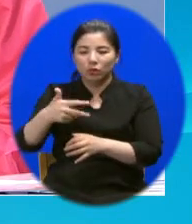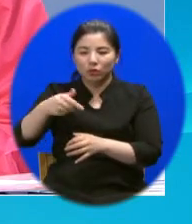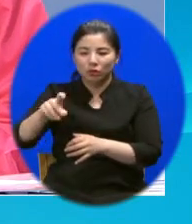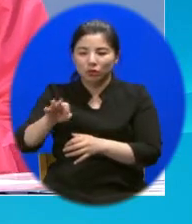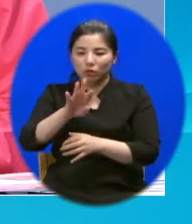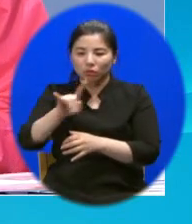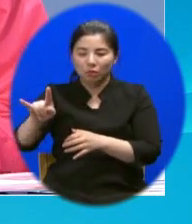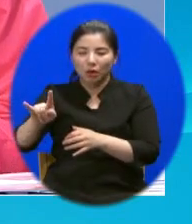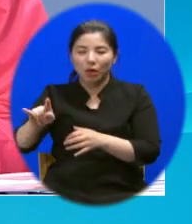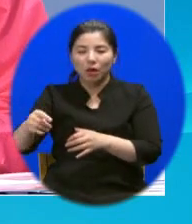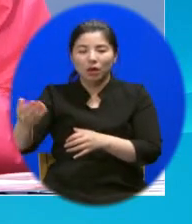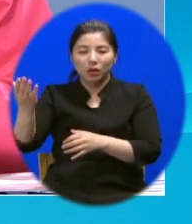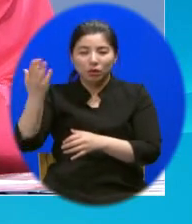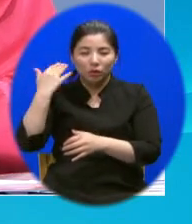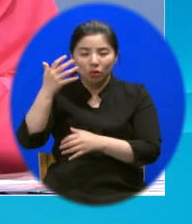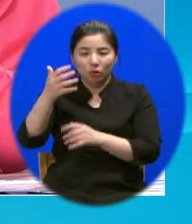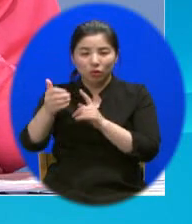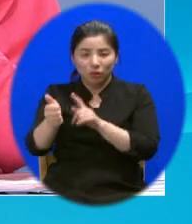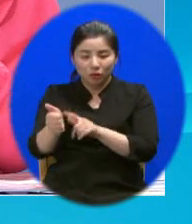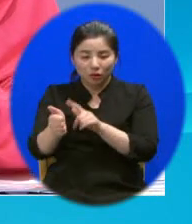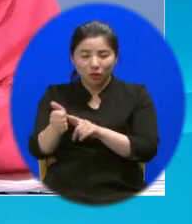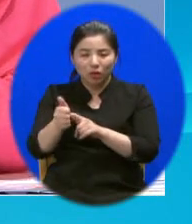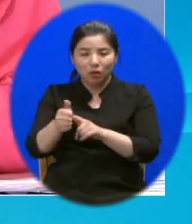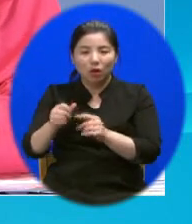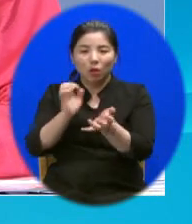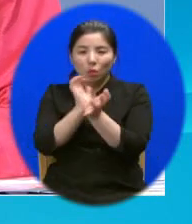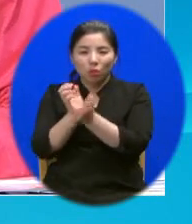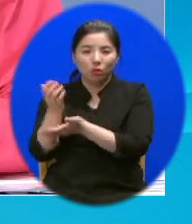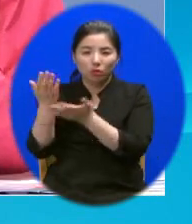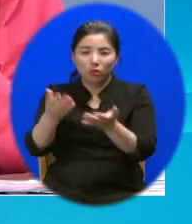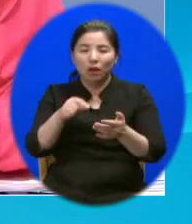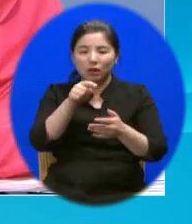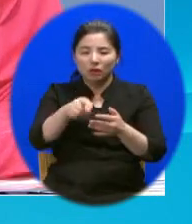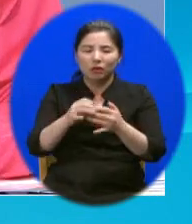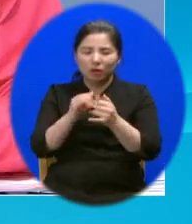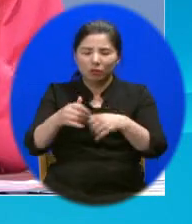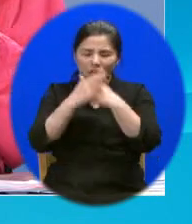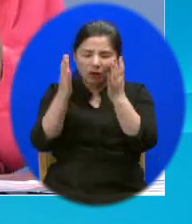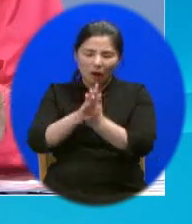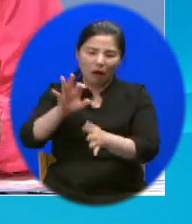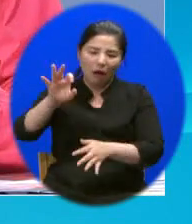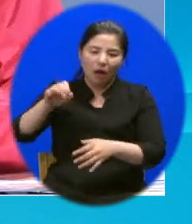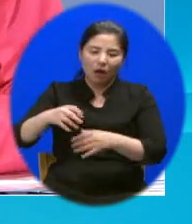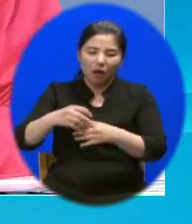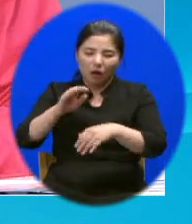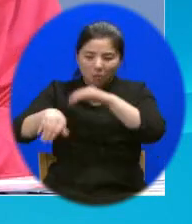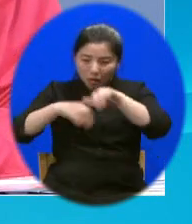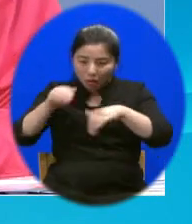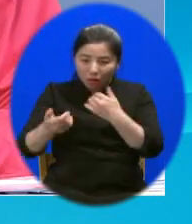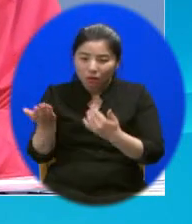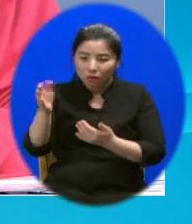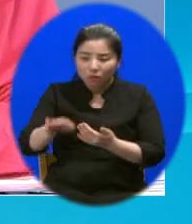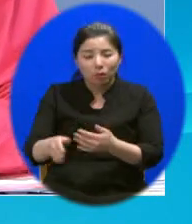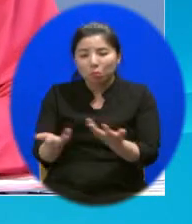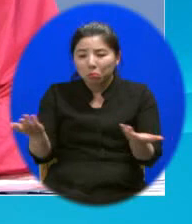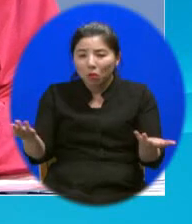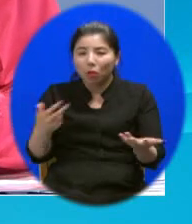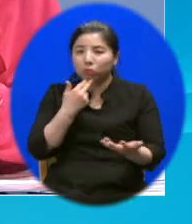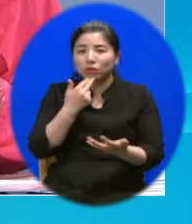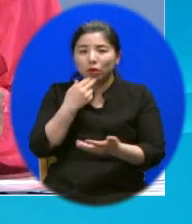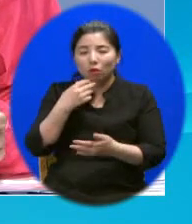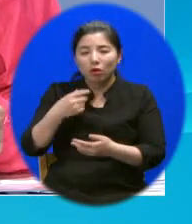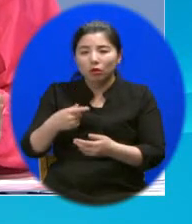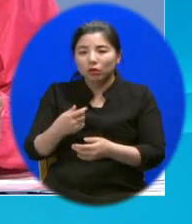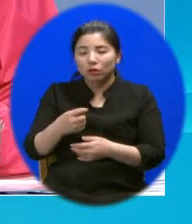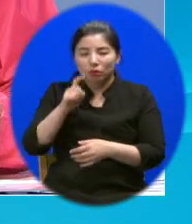며 하와 4명이 돼 있었는데 그 분들도 아마 저하고 똑같은 과정을 역사속의 탁탁 털 였을 거야 아무것도 없으니까 그런 거지 경찰에서 그